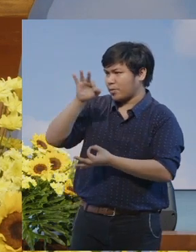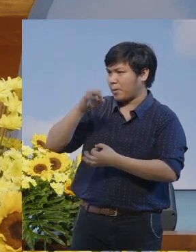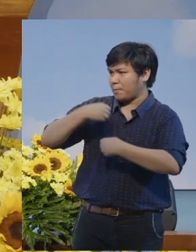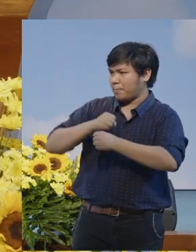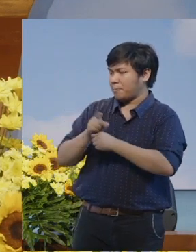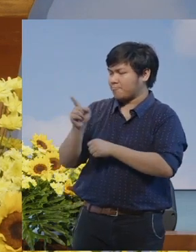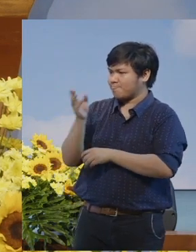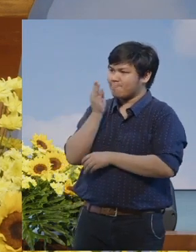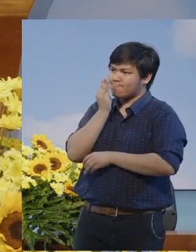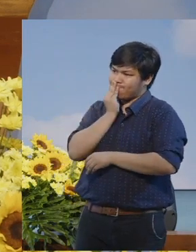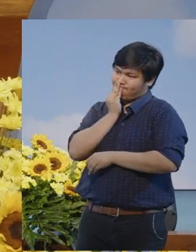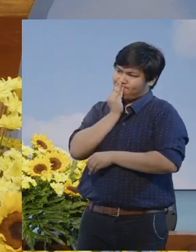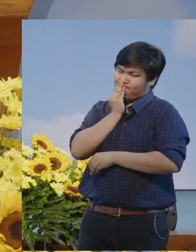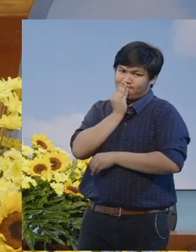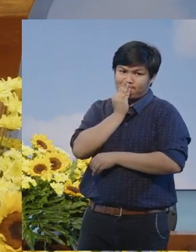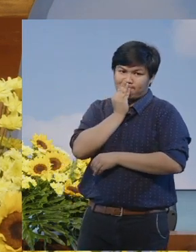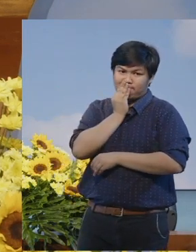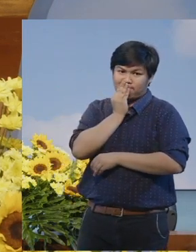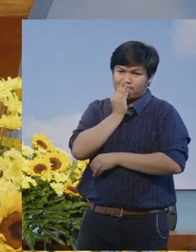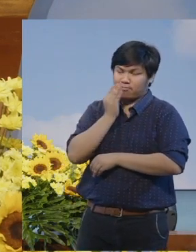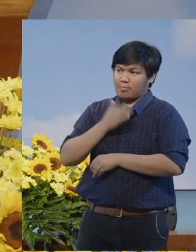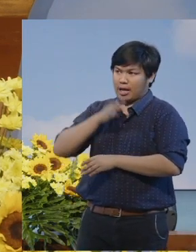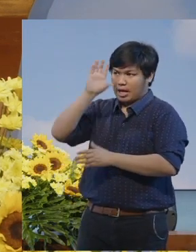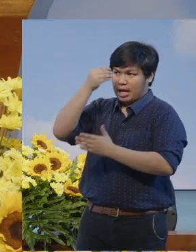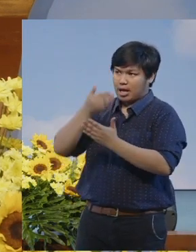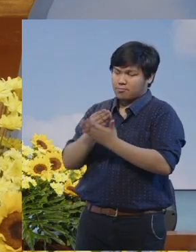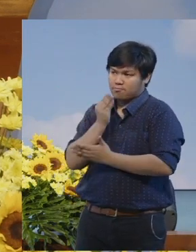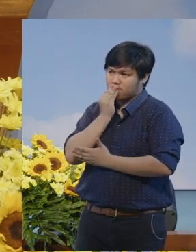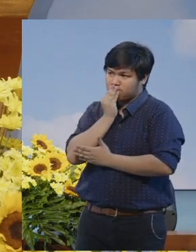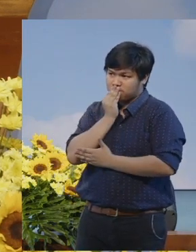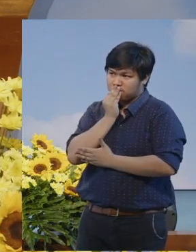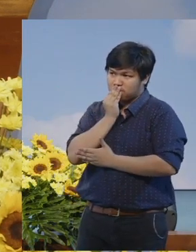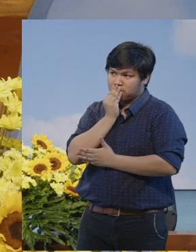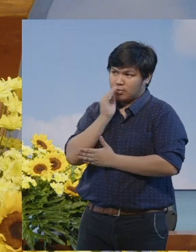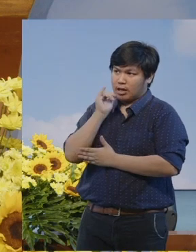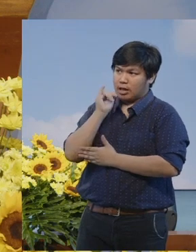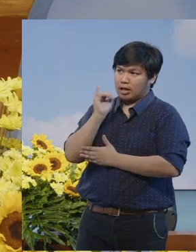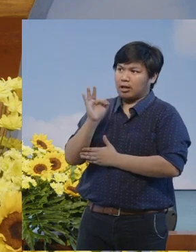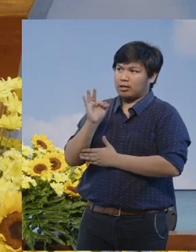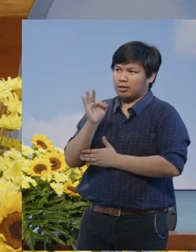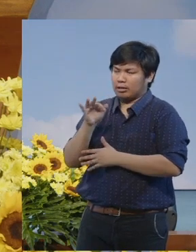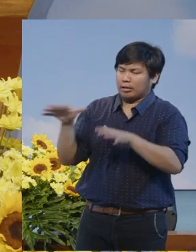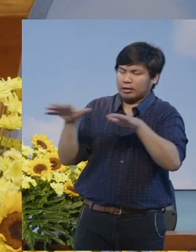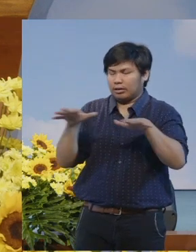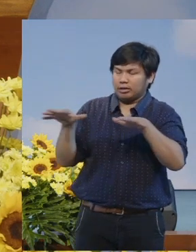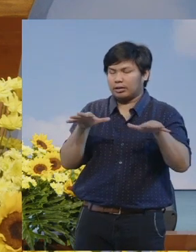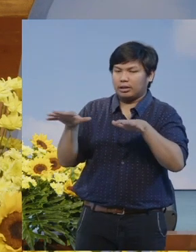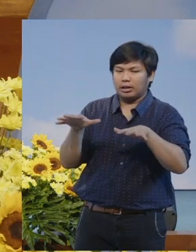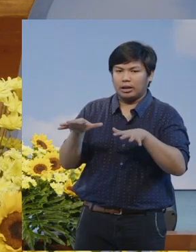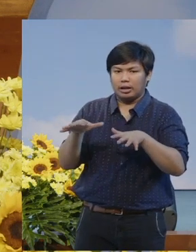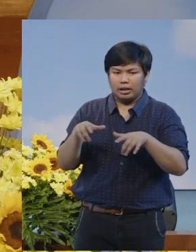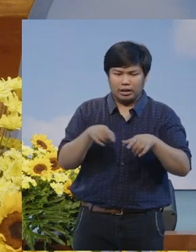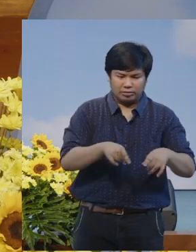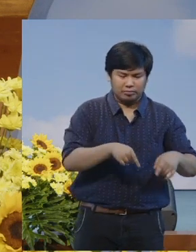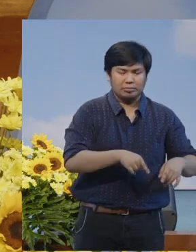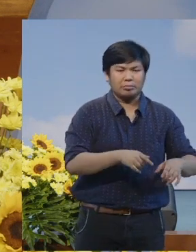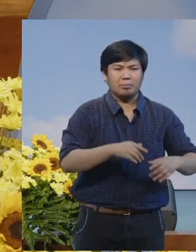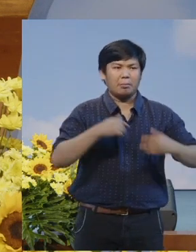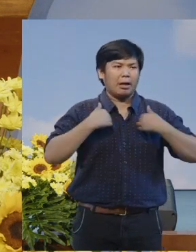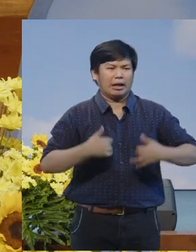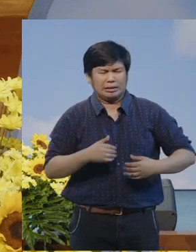mute." Hindi makapagsalita. "And whenever it seizes him, it throws him down and he foams and grinds his